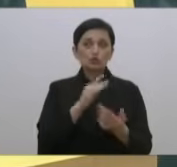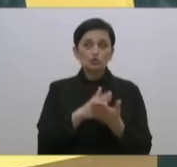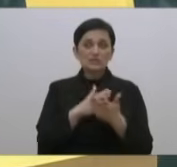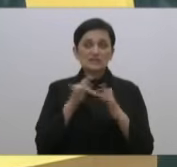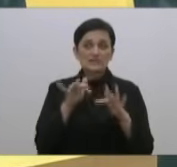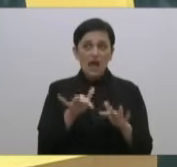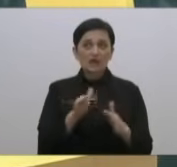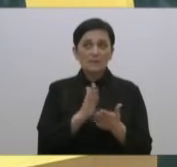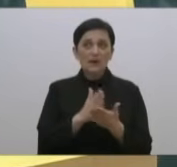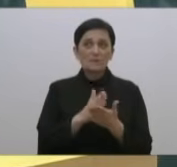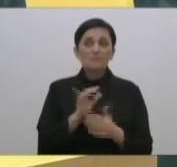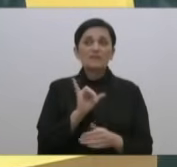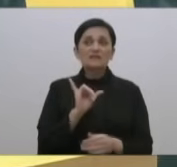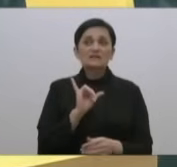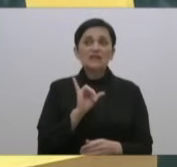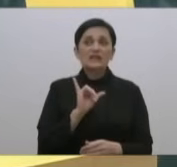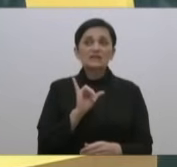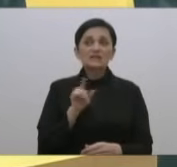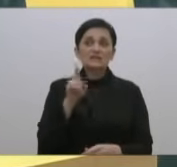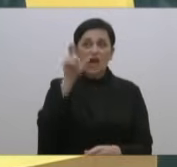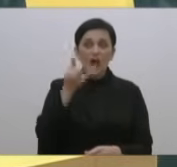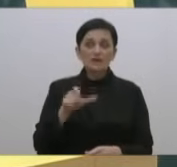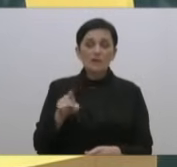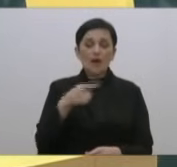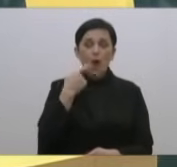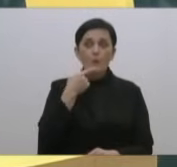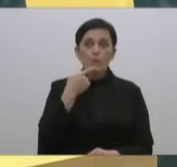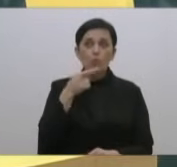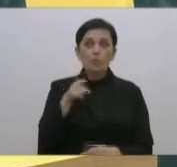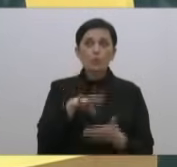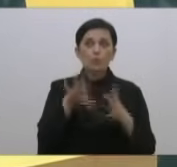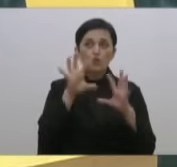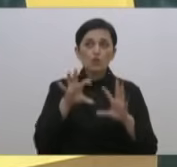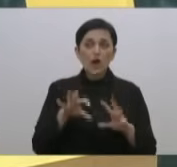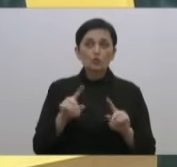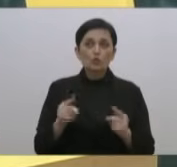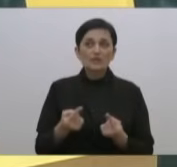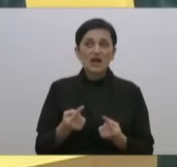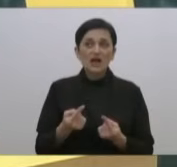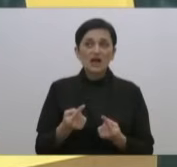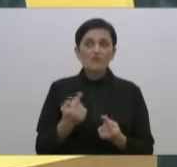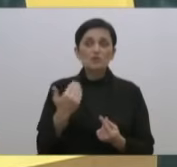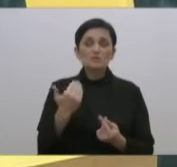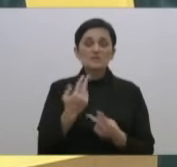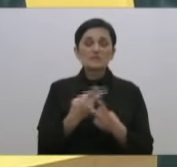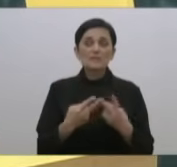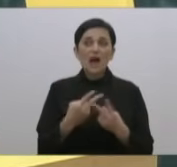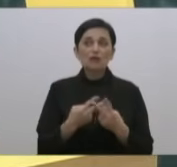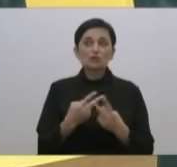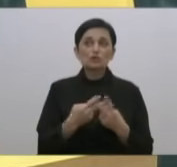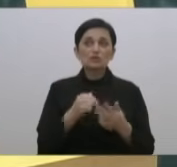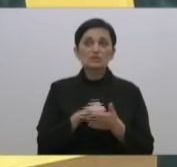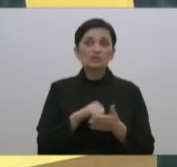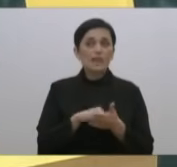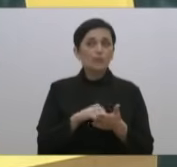ესეთი საქმე, სადაც ეს ადამიანი ამბობდა, რომ ის უკანონოდ დააკავეს, რომ მისი